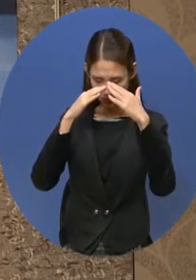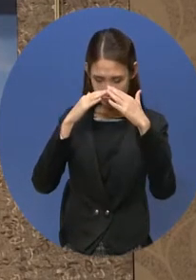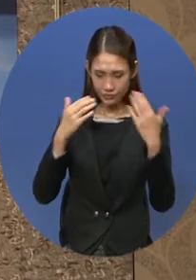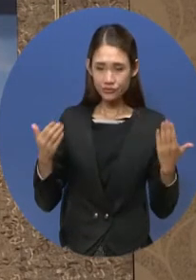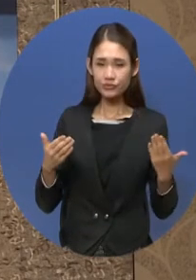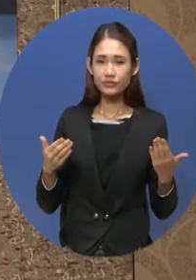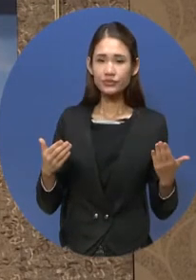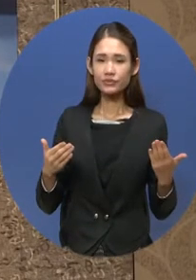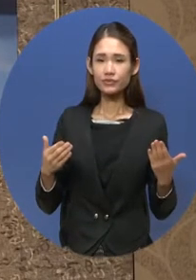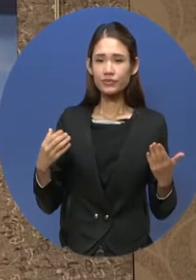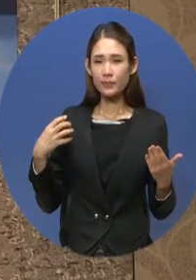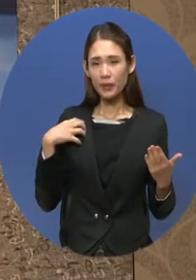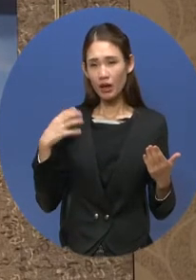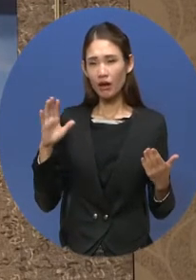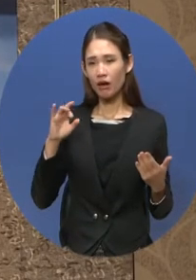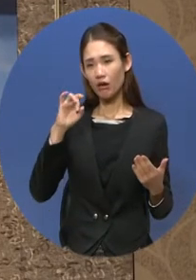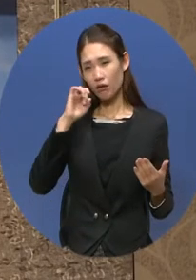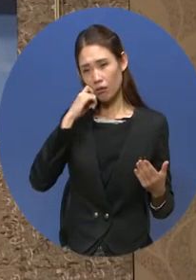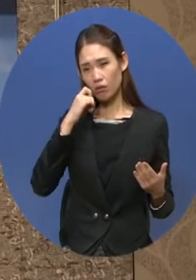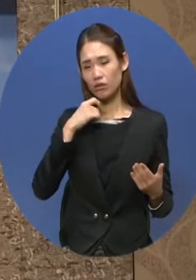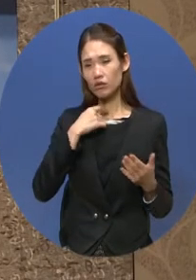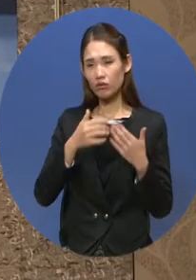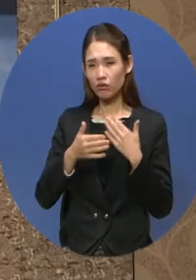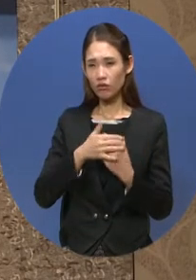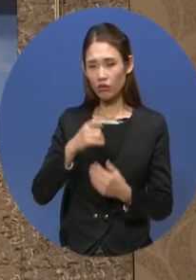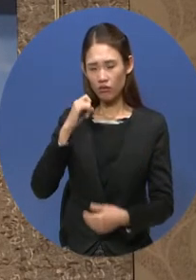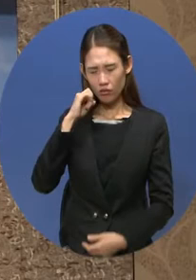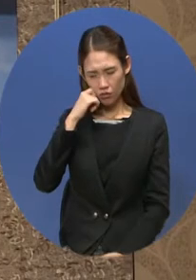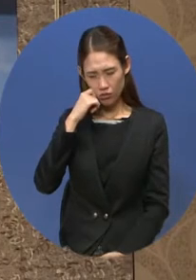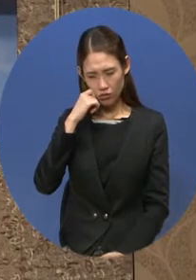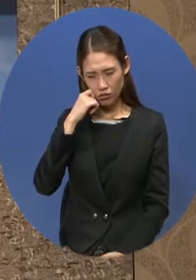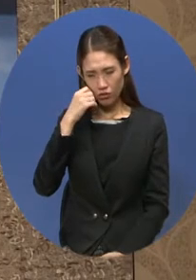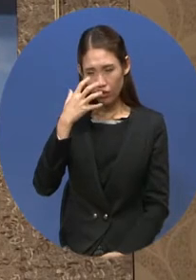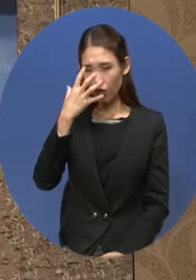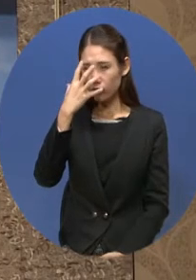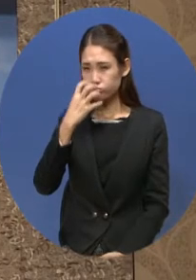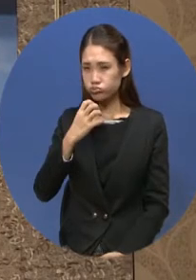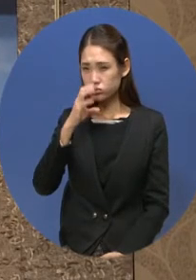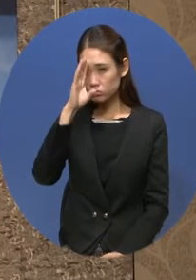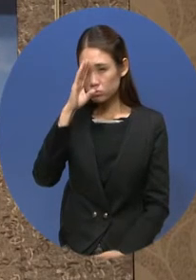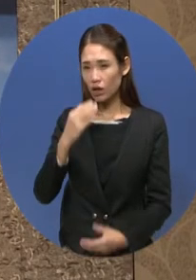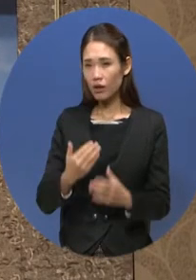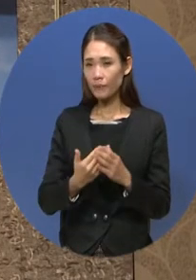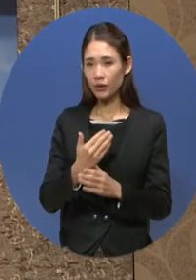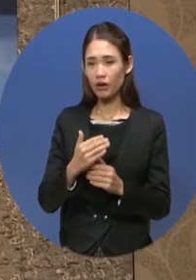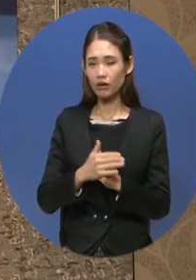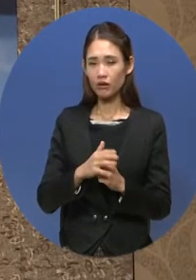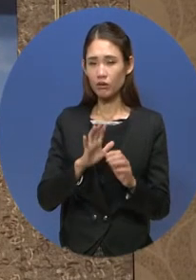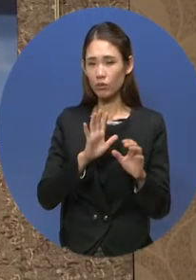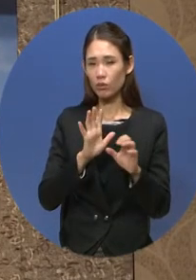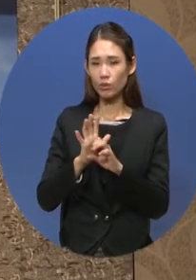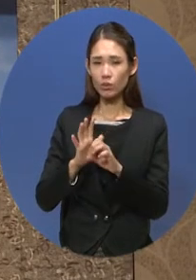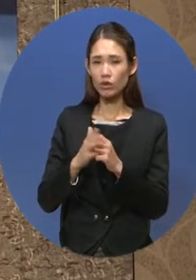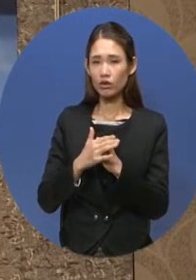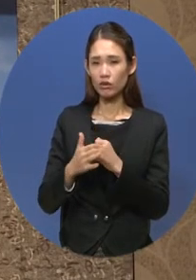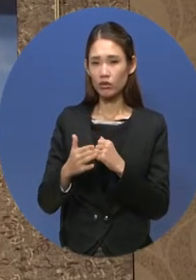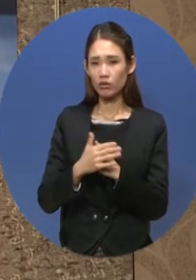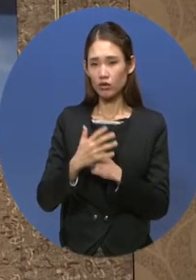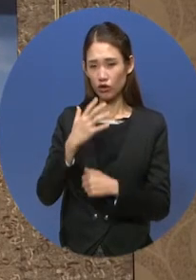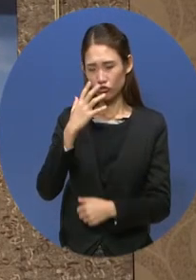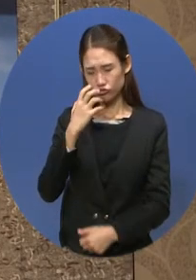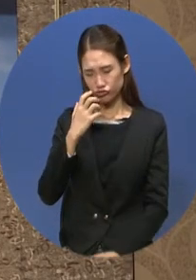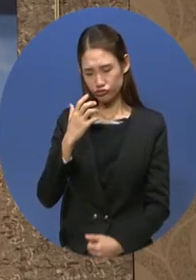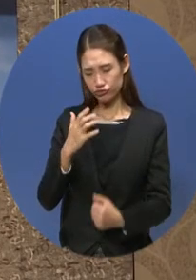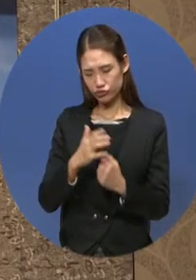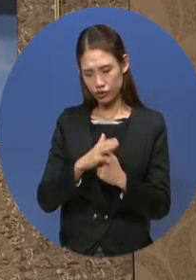소일하기가 굉장히 힘들고 우울증에 걸리겠다. 그러니까 이게 코로나로 어떻게 되기 전에 우울증